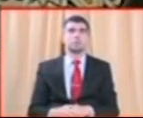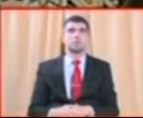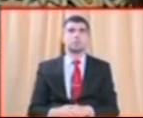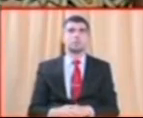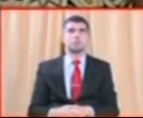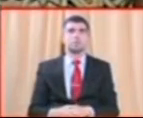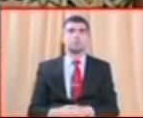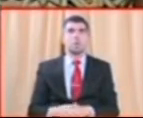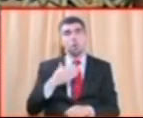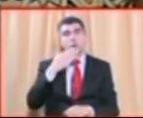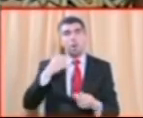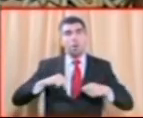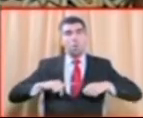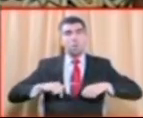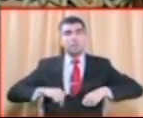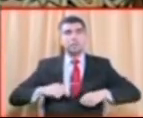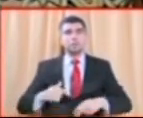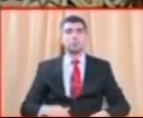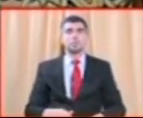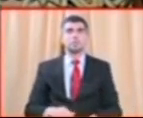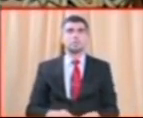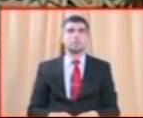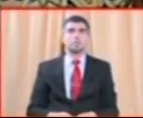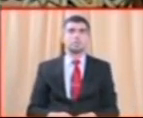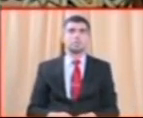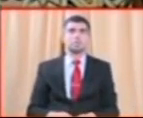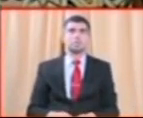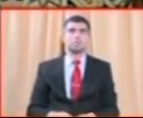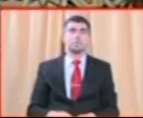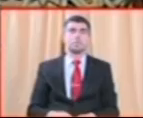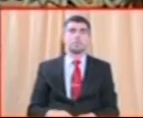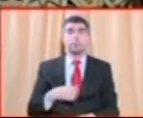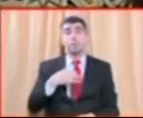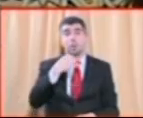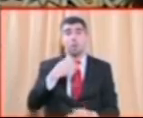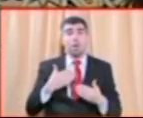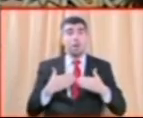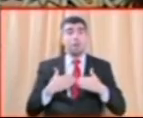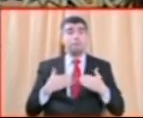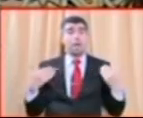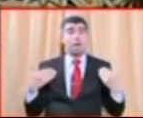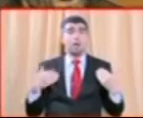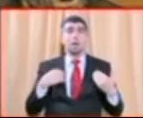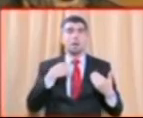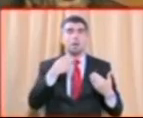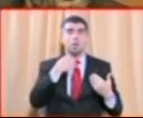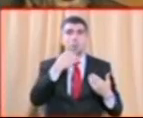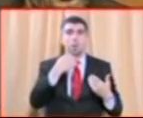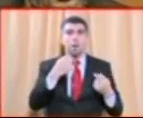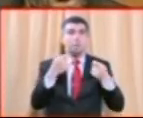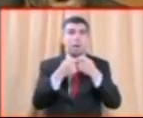شكرا السيد الوزير. السيد الوزير، حنا فرحانين حيت نتوما واعيين بالمشكل،